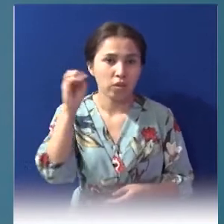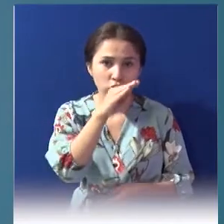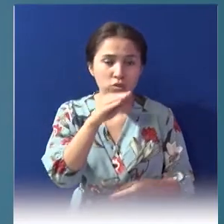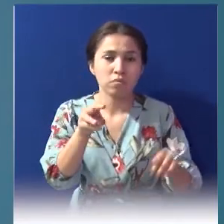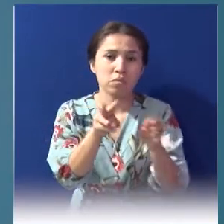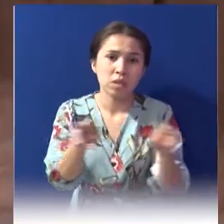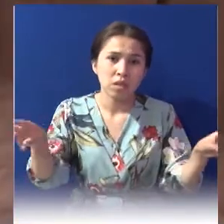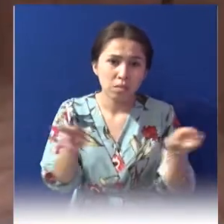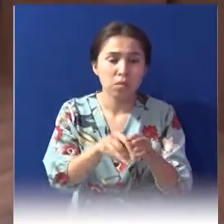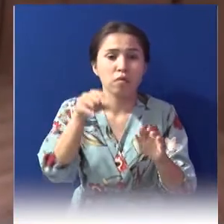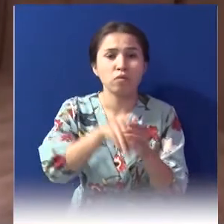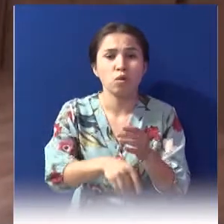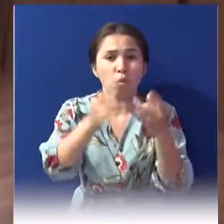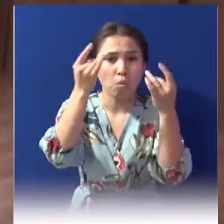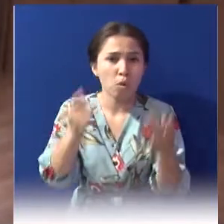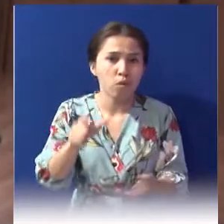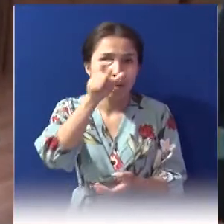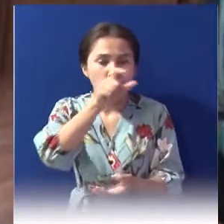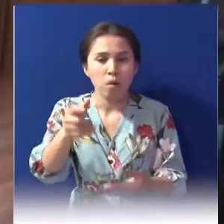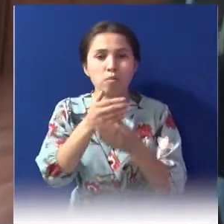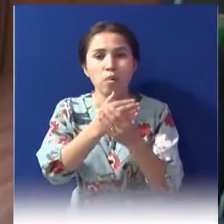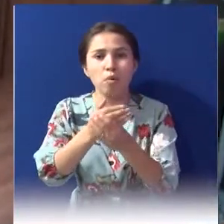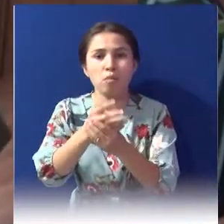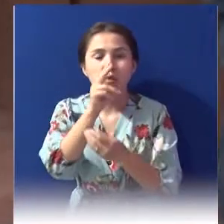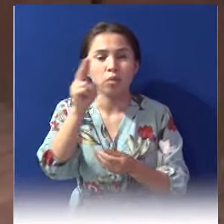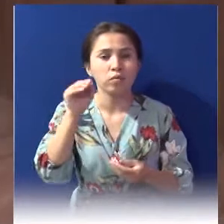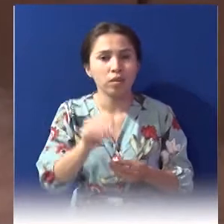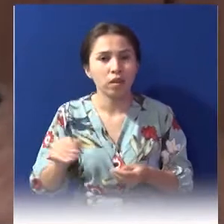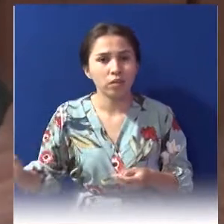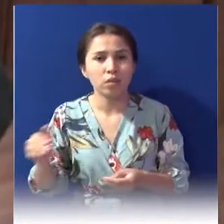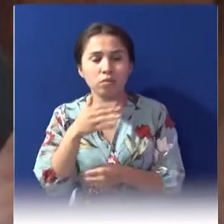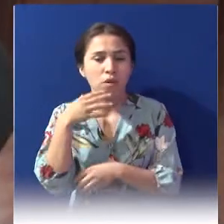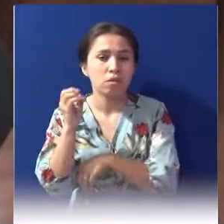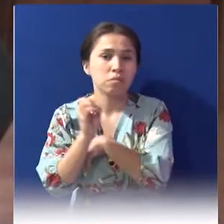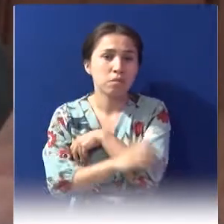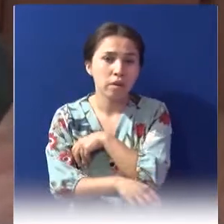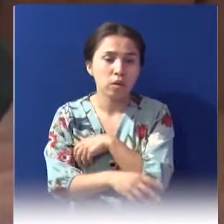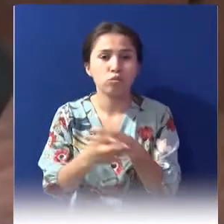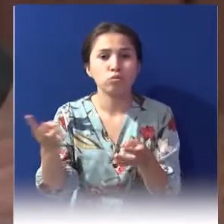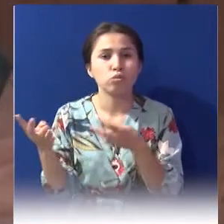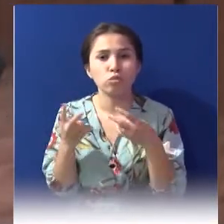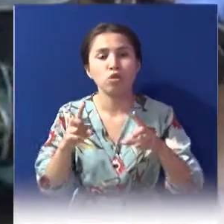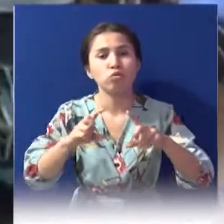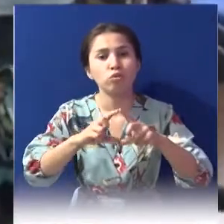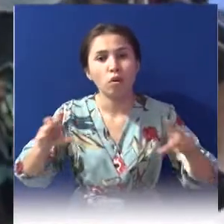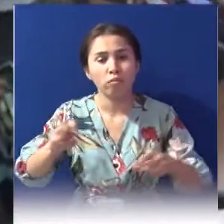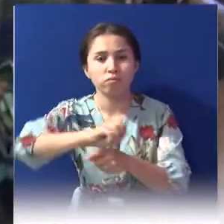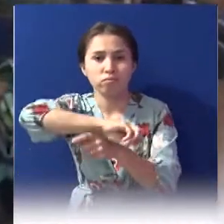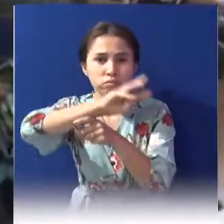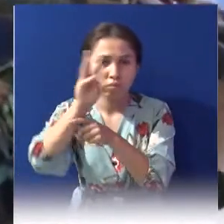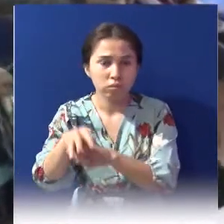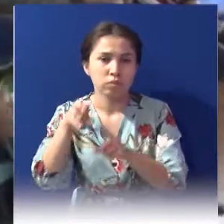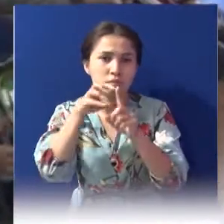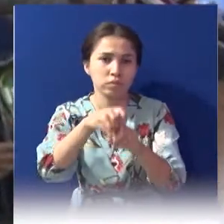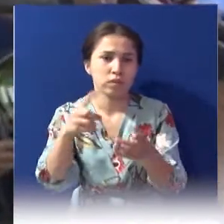и просто неравнодушные люди помогают малообеспеченным многодетным семьям собрать все необходимое к школе. И этот год не